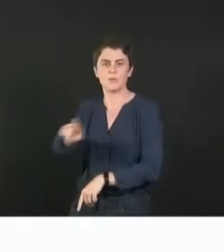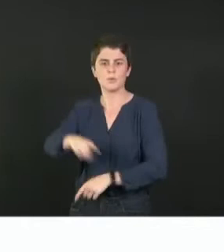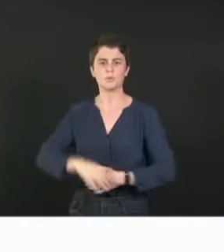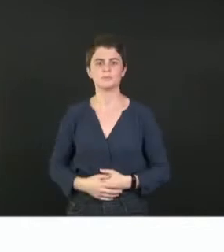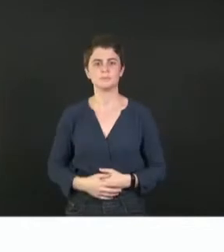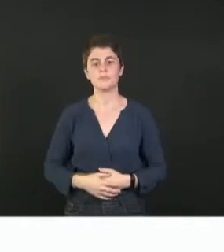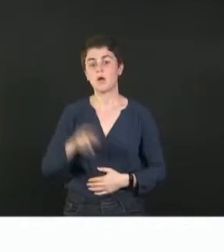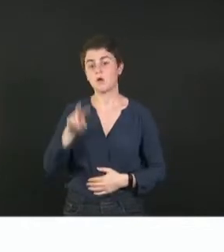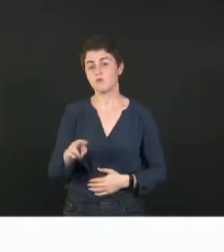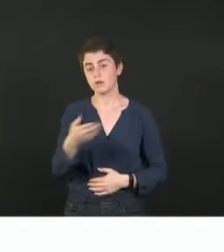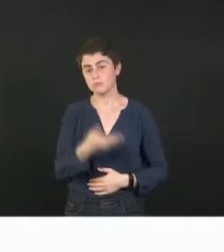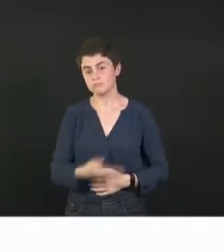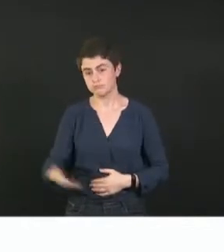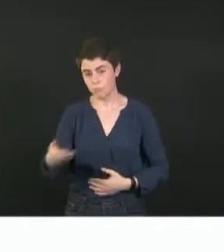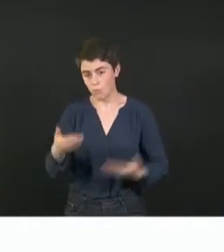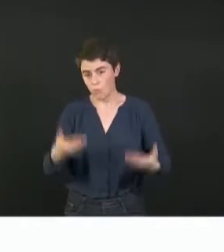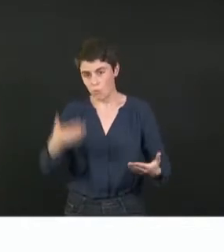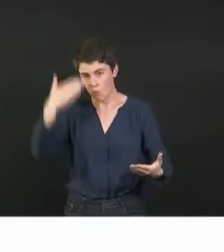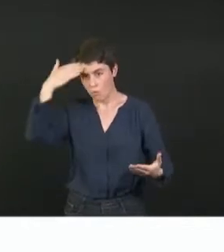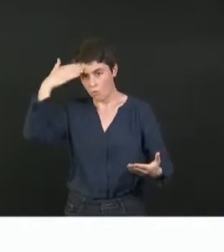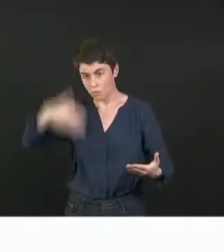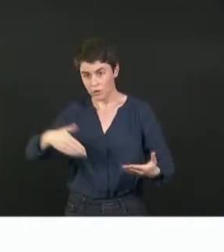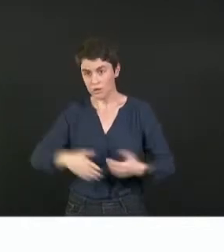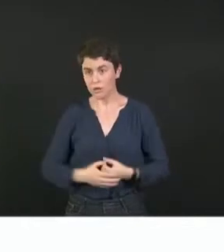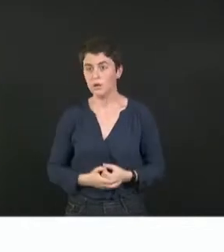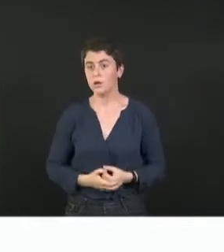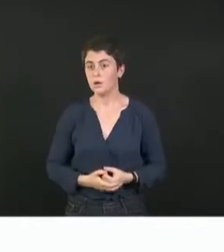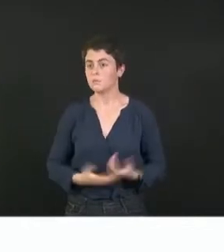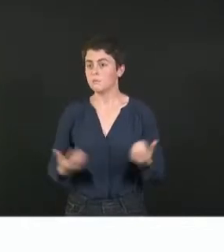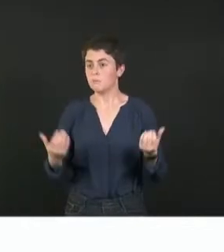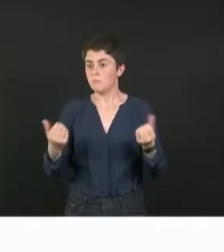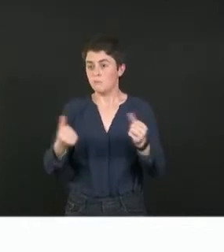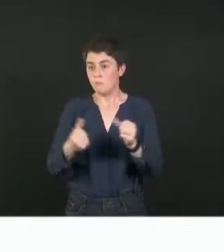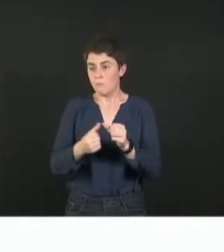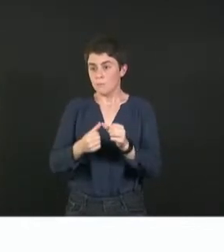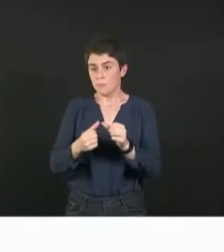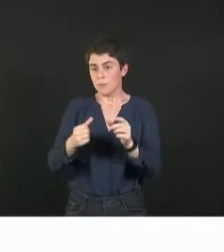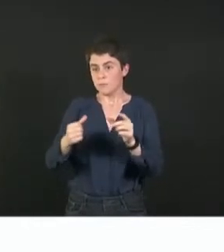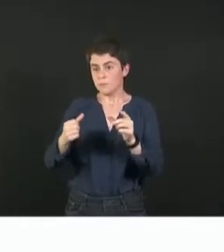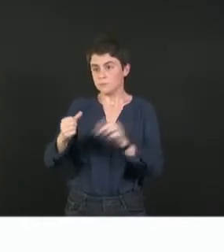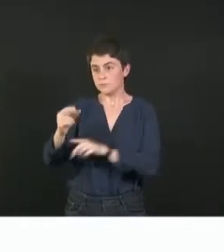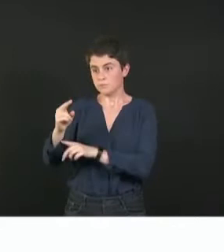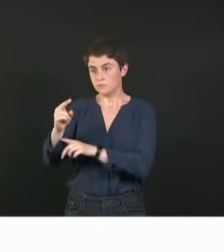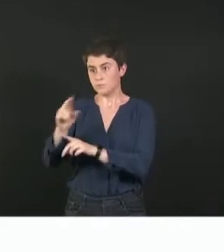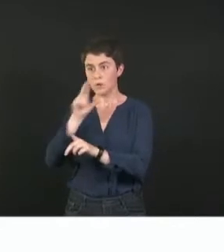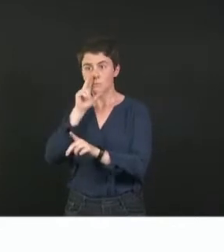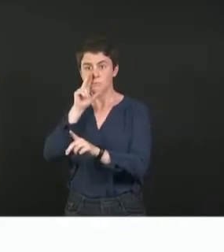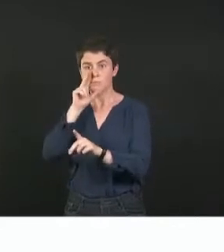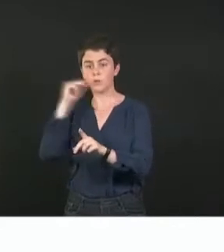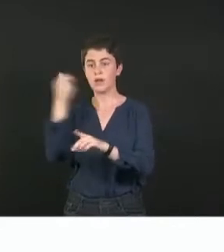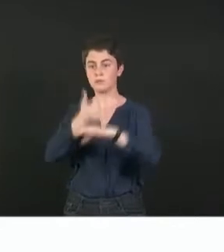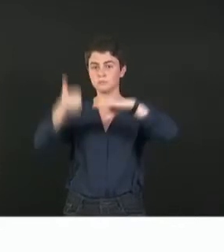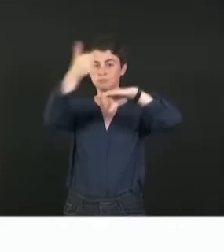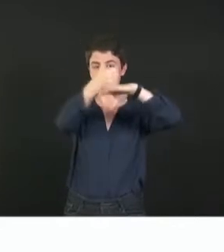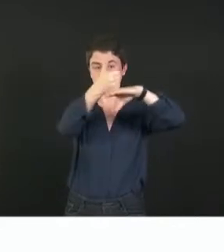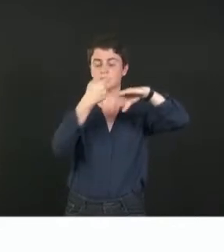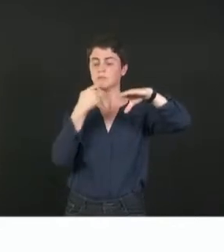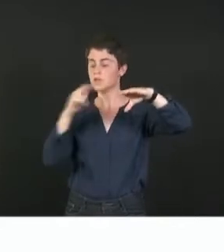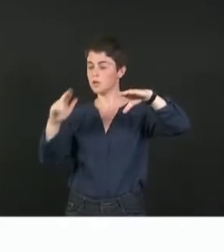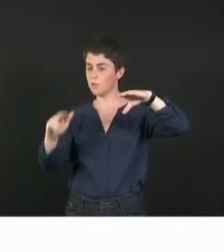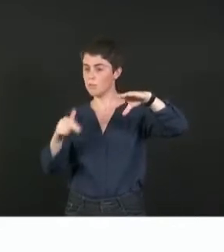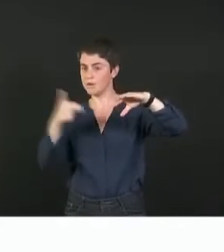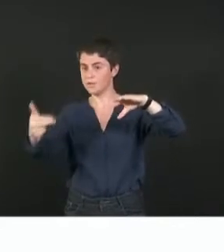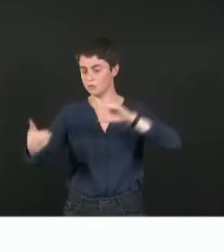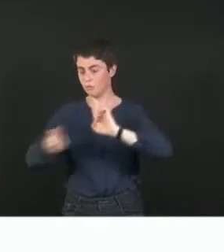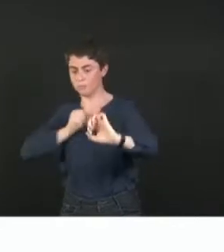Je pense qu'on le sait tous, aujourd'hui nous sommes dans l'anthropocène. Donc c'est la nature qui agit et elle n'agit pas.